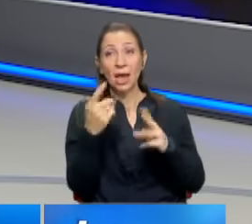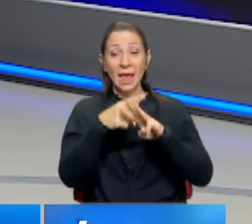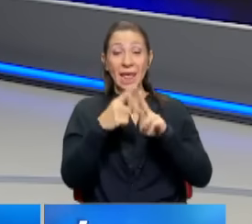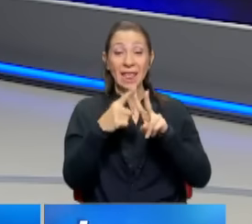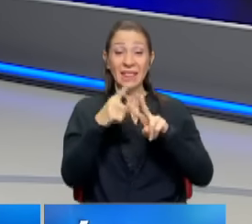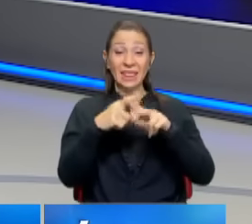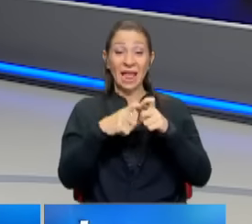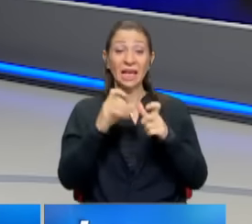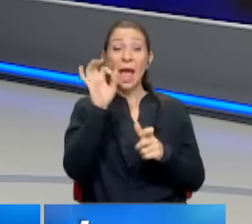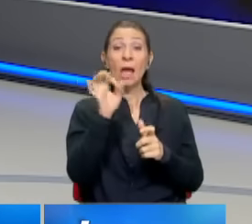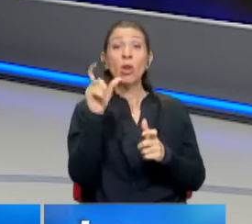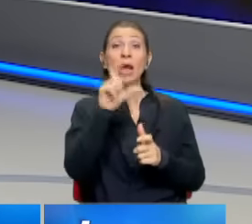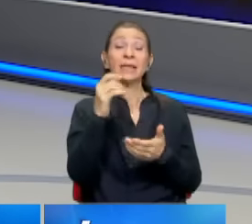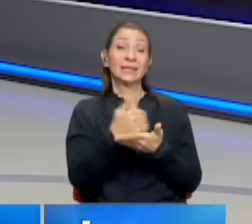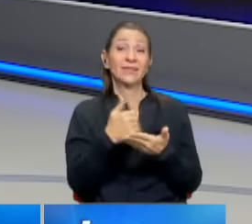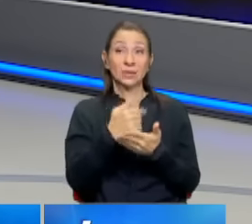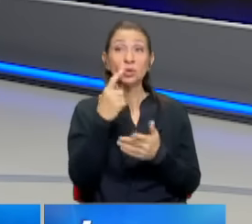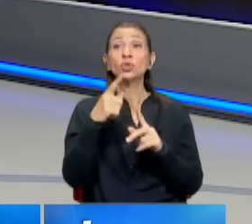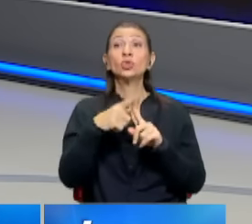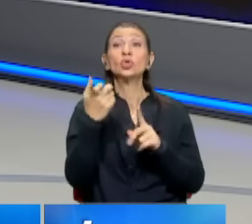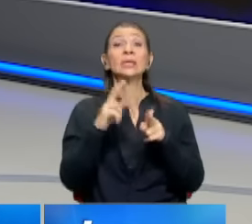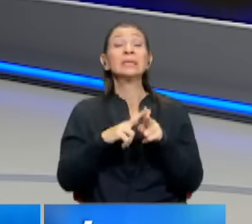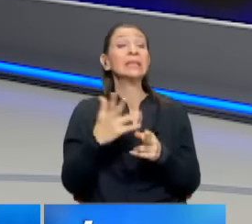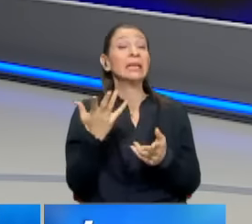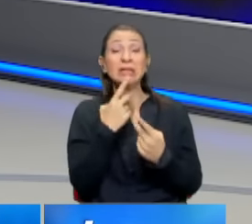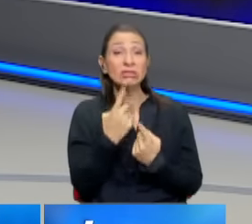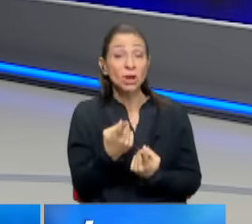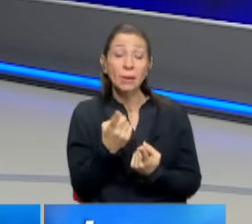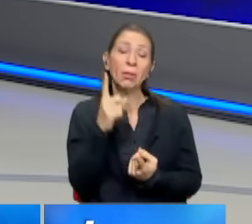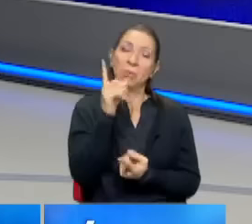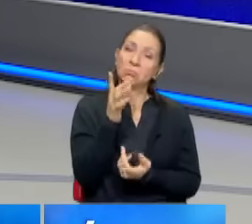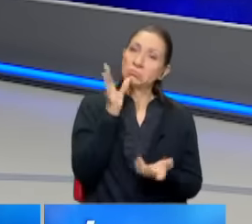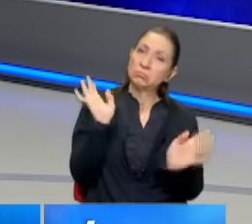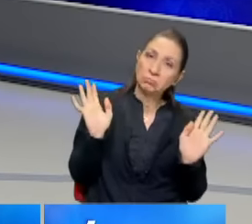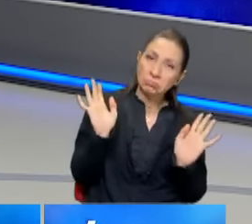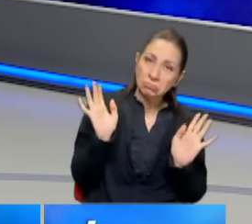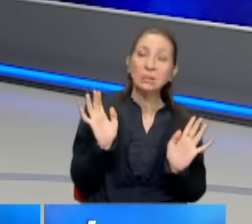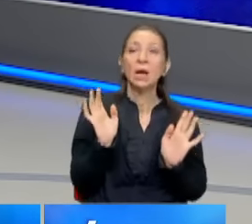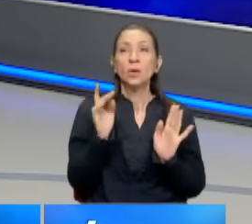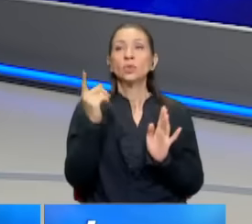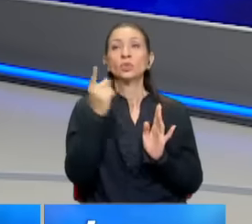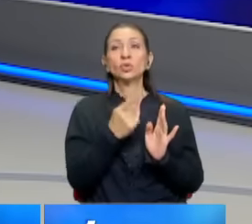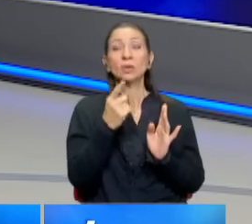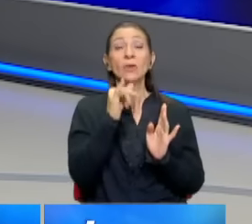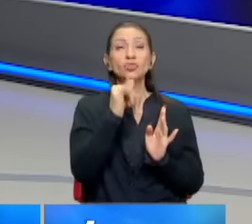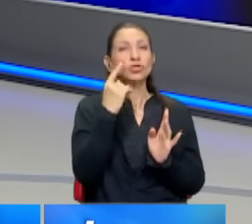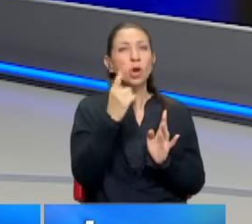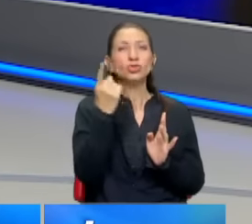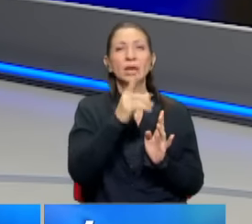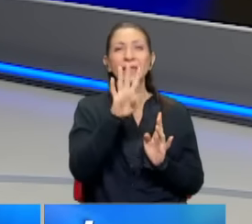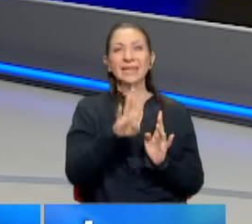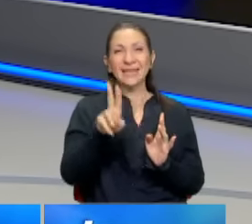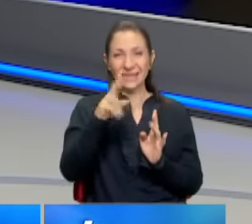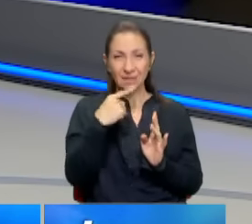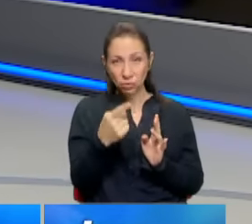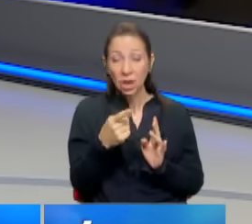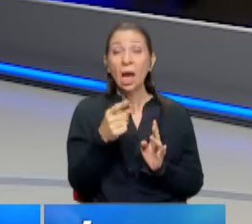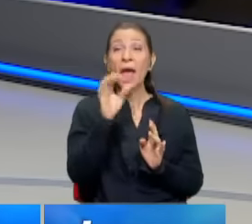açıkladığı Eylül ayı verileri için TÜİK ne açıklayacak? Orası Allah kerim. TÜİK Ağustos ayında %2,47 açıklamıştı. Eylül